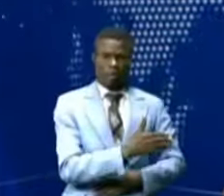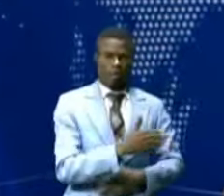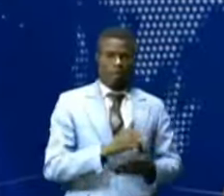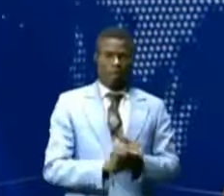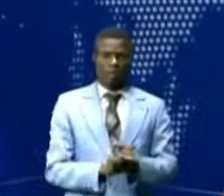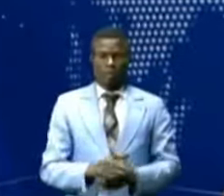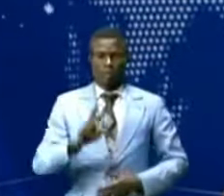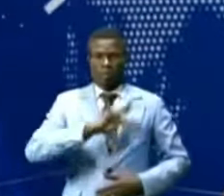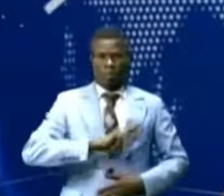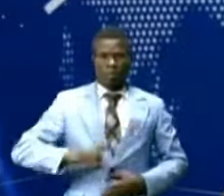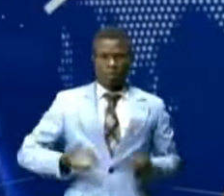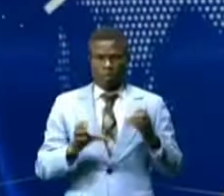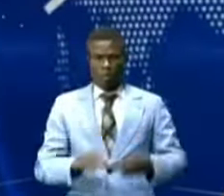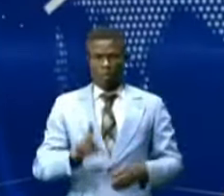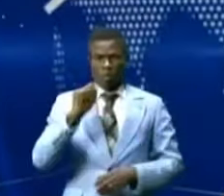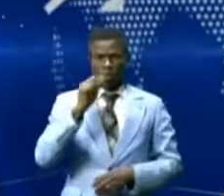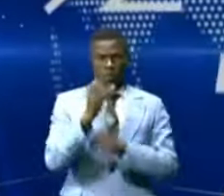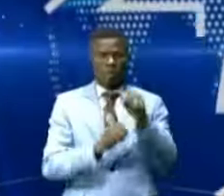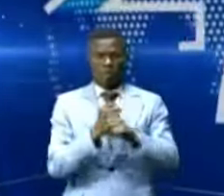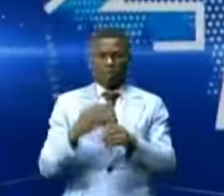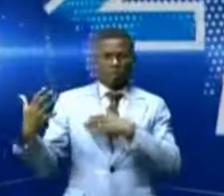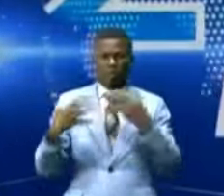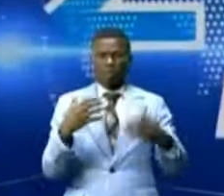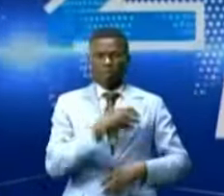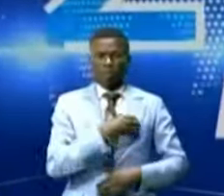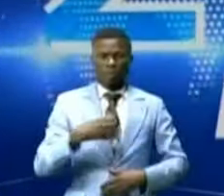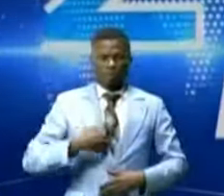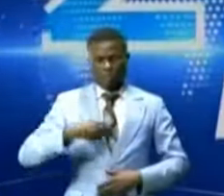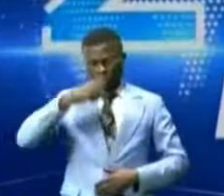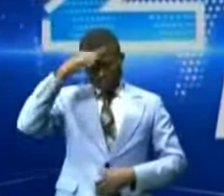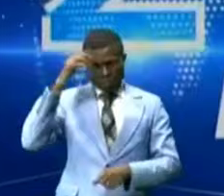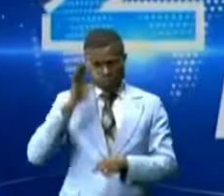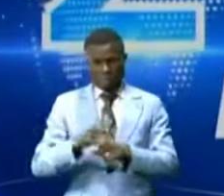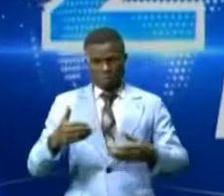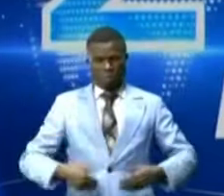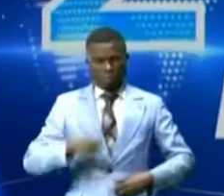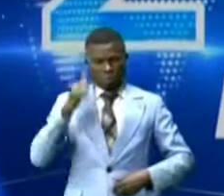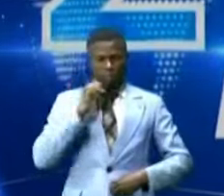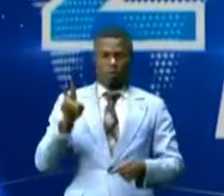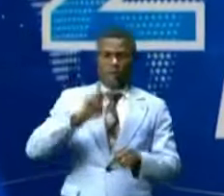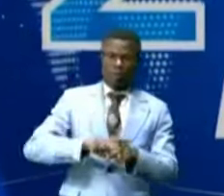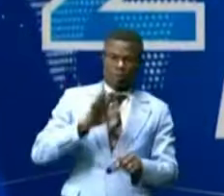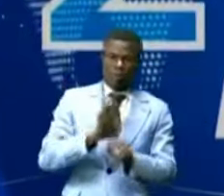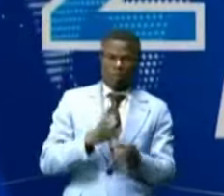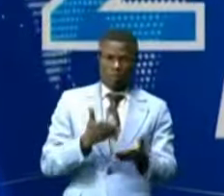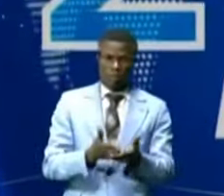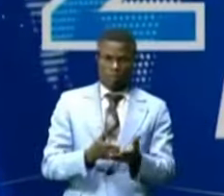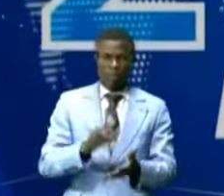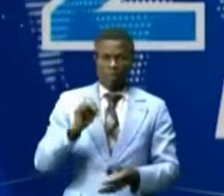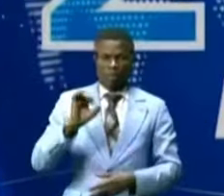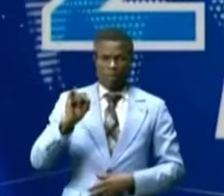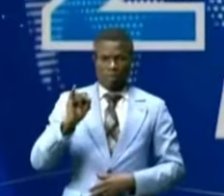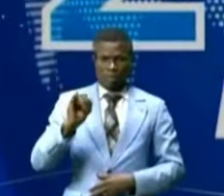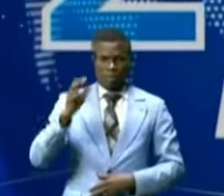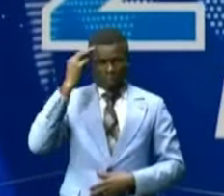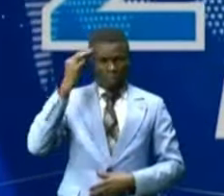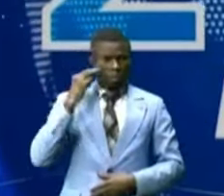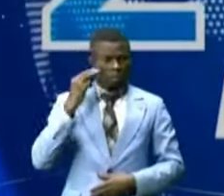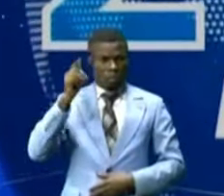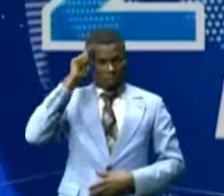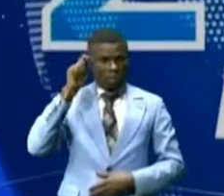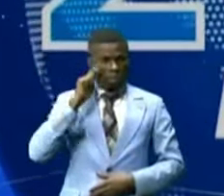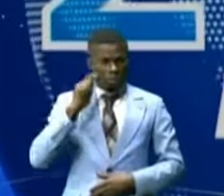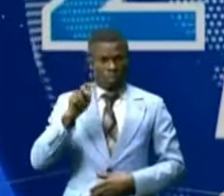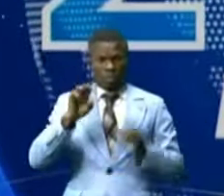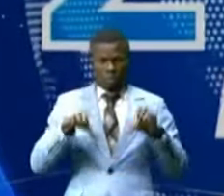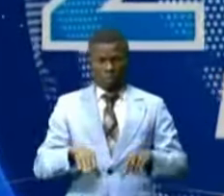La RDC, plus de 20 ans de guerre, les femmes sont torturées et les jeunes filles sont violées. Mireille Massangou, ministre du genre de la